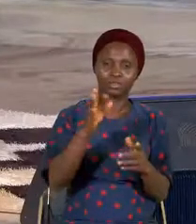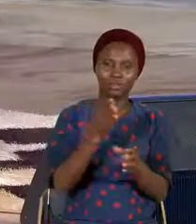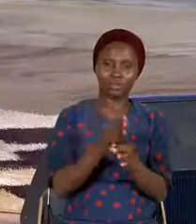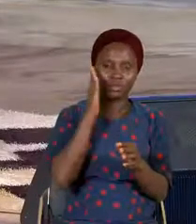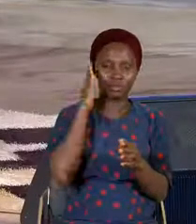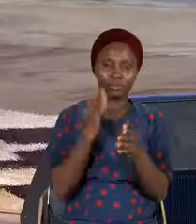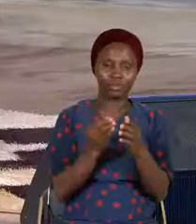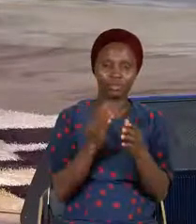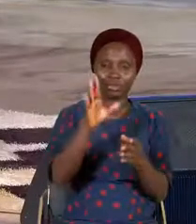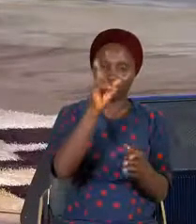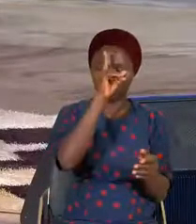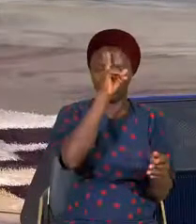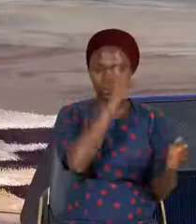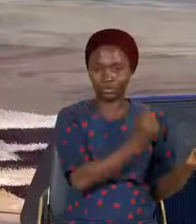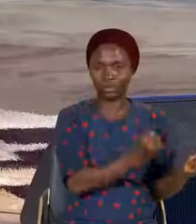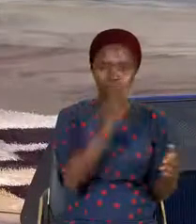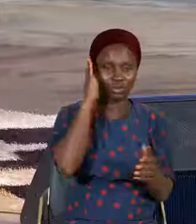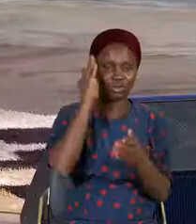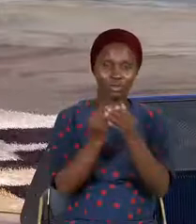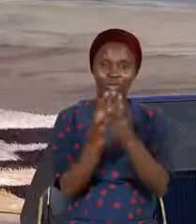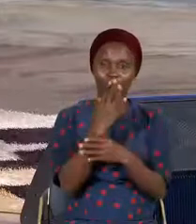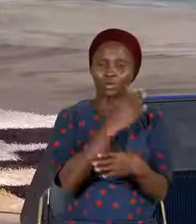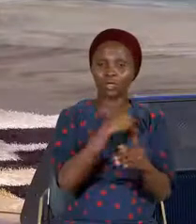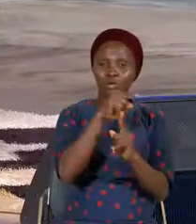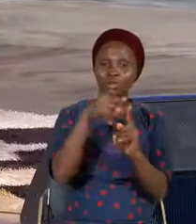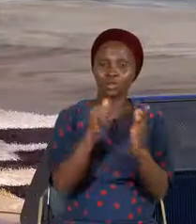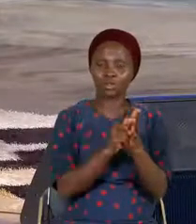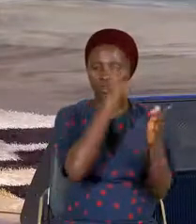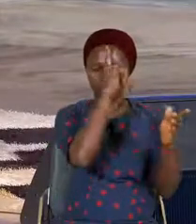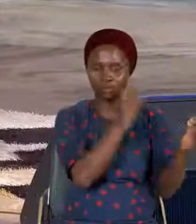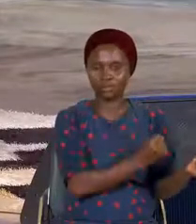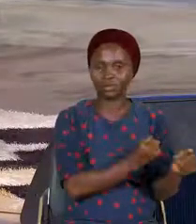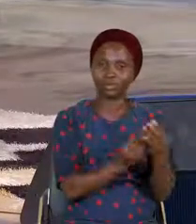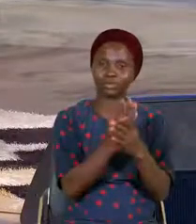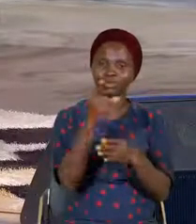va croître. Et pendant que votre foi croît, vous allez parler.